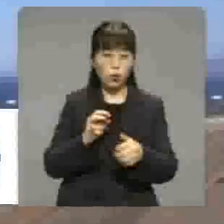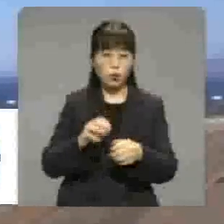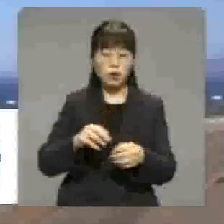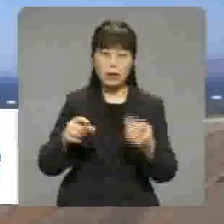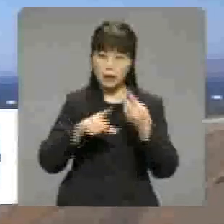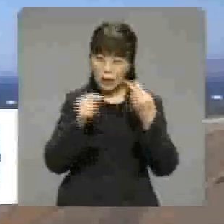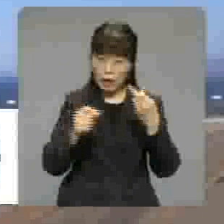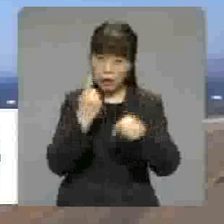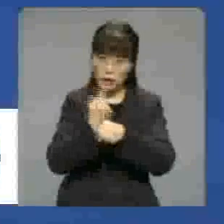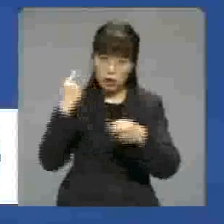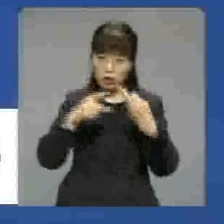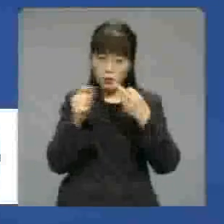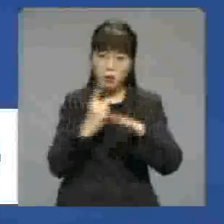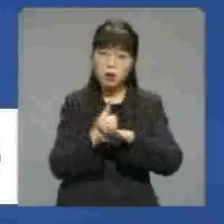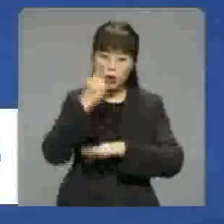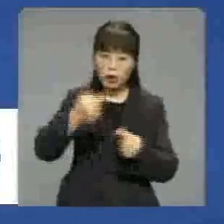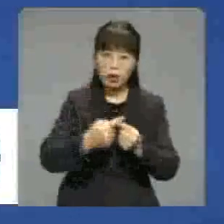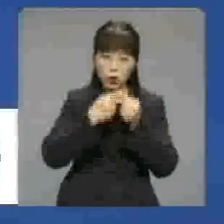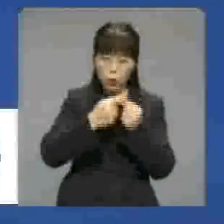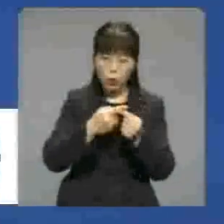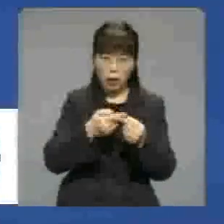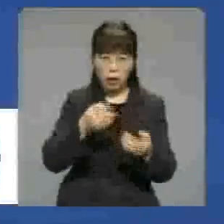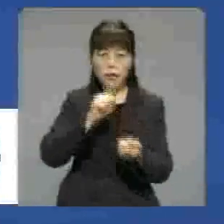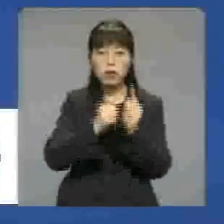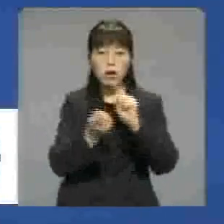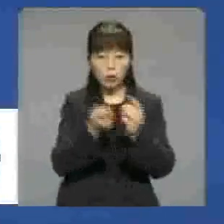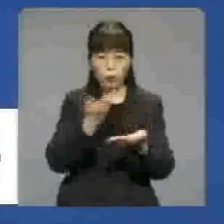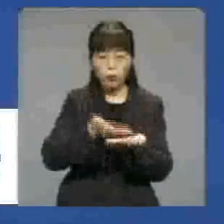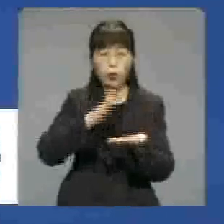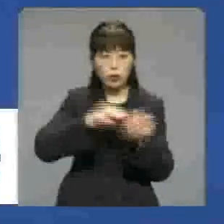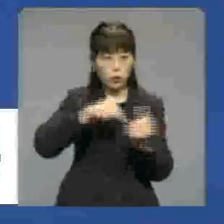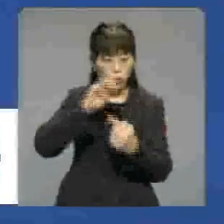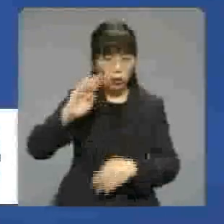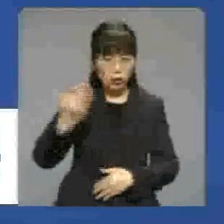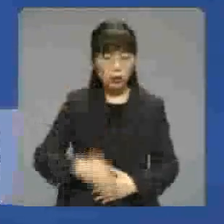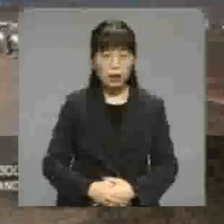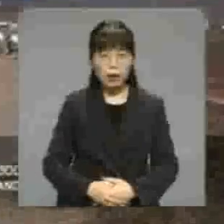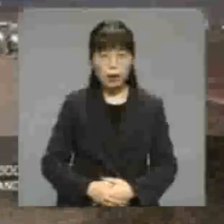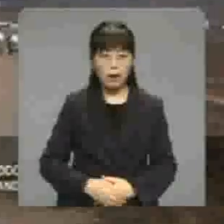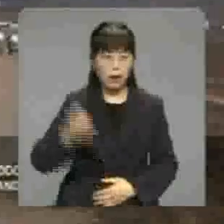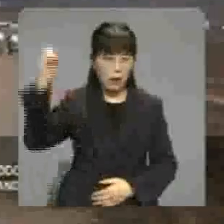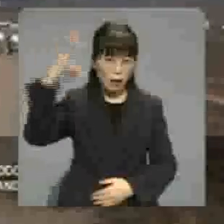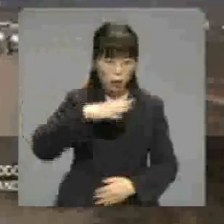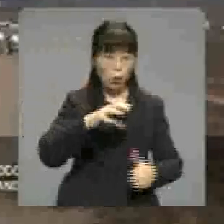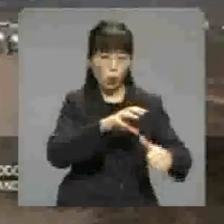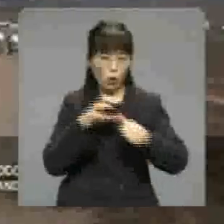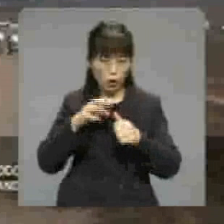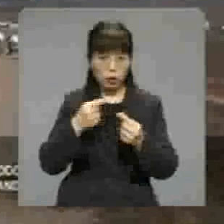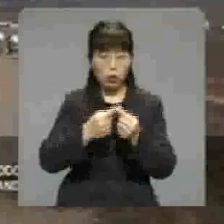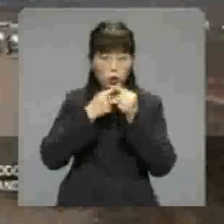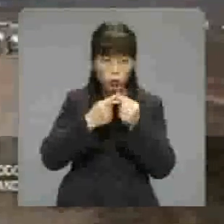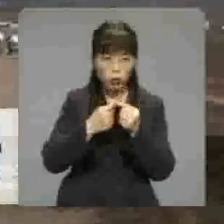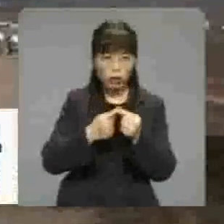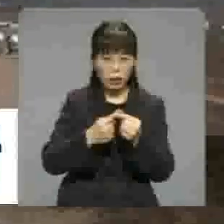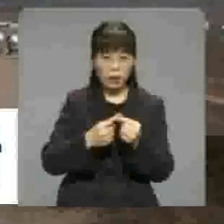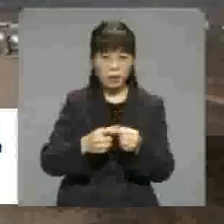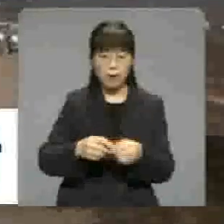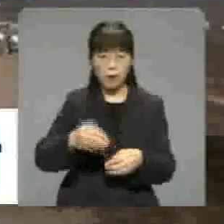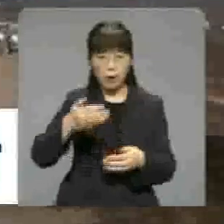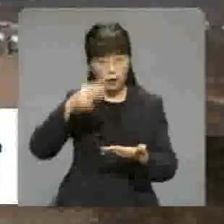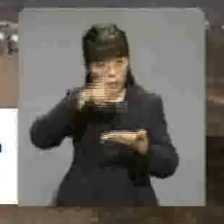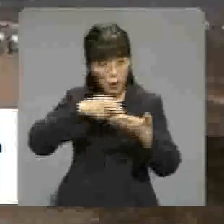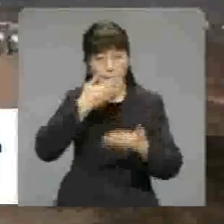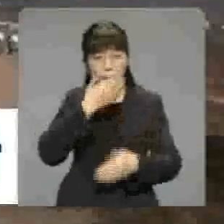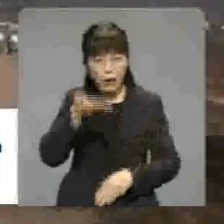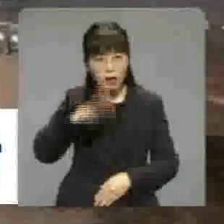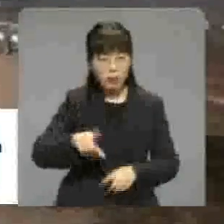12월 쏘아올린 1호기와 상호 보완적으로 운용됩니다 가시광선을 활용하는 1호기는 가독성이 높지만